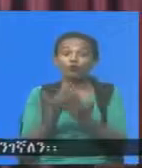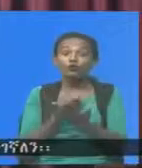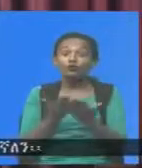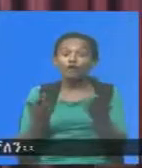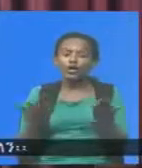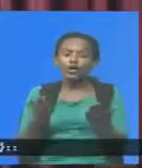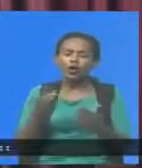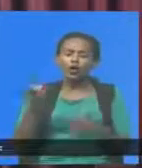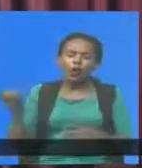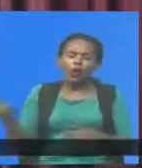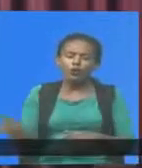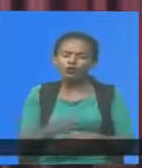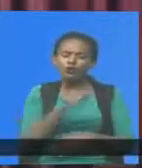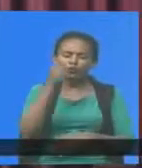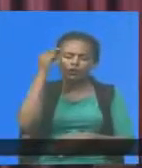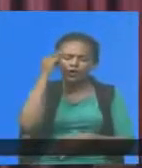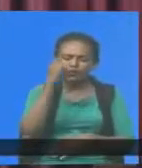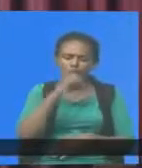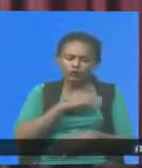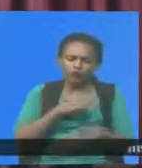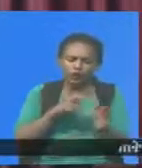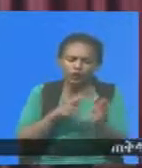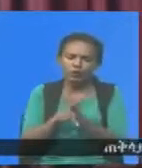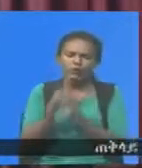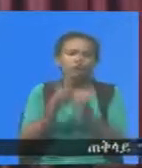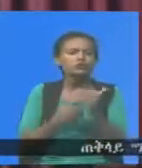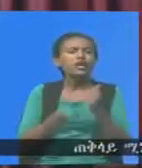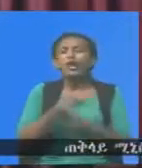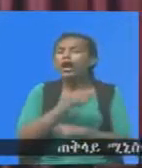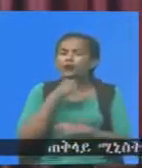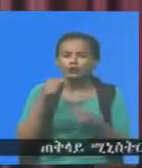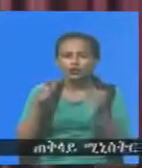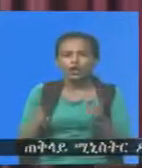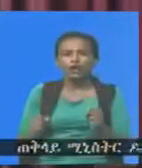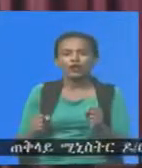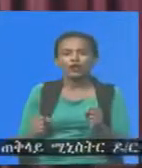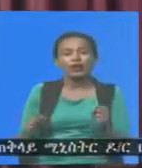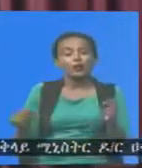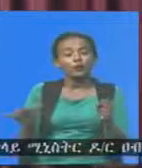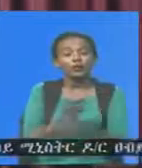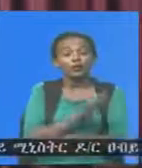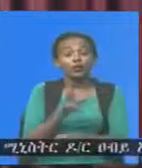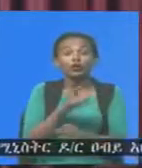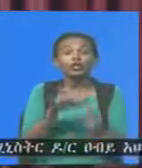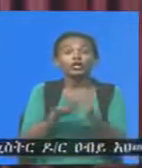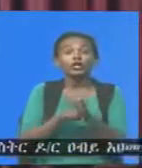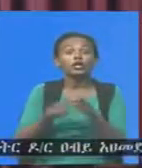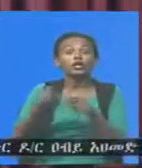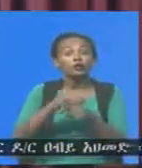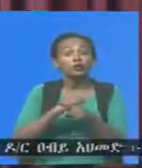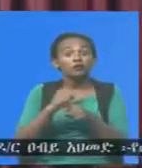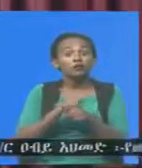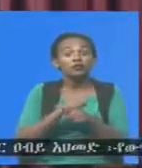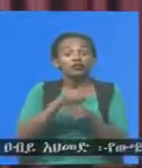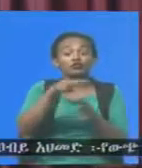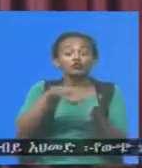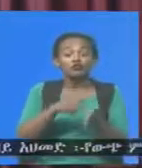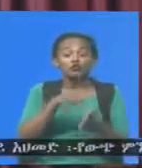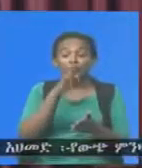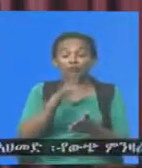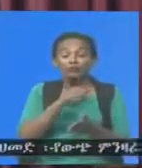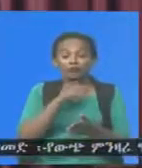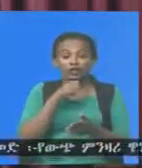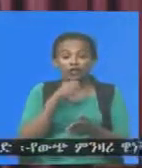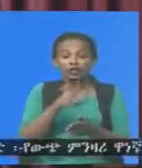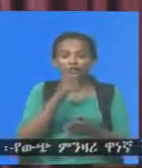ሆን ተብሎ ታስቦ ሰው ለመጉዳት ብቻ ላይሆን ይችላል። በቂ የሆነ የህግ ልምምድና ኢንስቲትዩሽን ባለመፍጠራችን የሚፈጠሩ